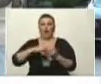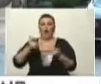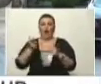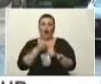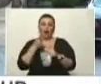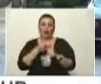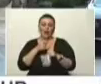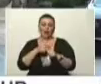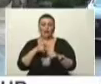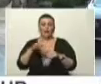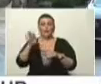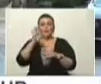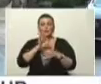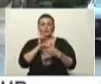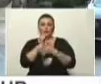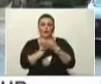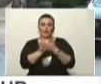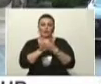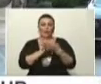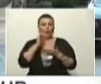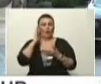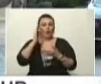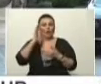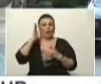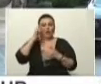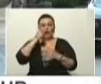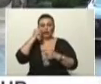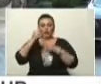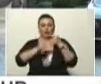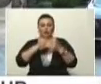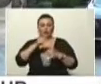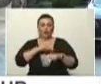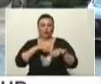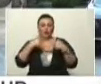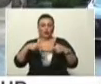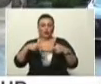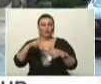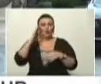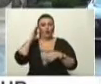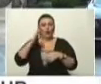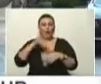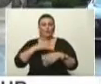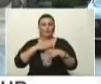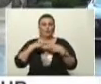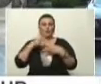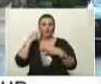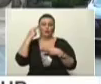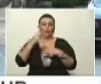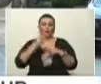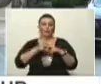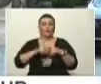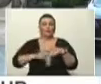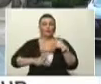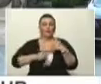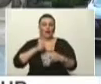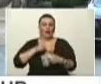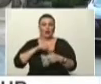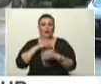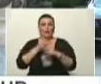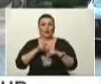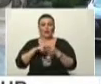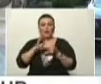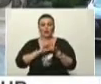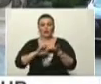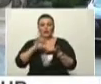yaddaşlarda saxlayacaq, onlar gələcək nəsillər üçün nümunə olacaqlar. Bizim borcumuz da bu qəhrəmanlıqları